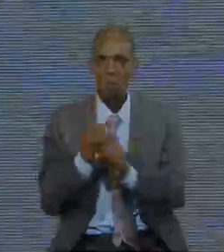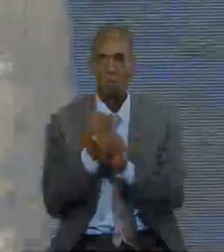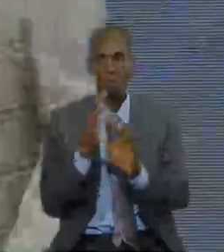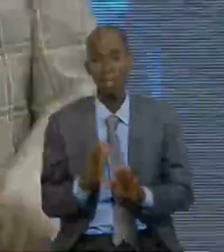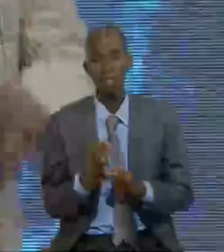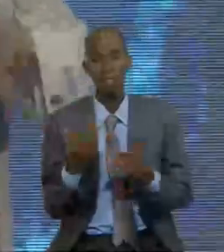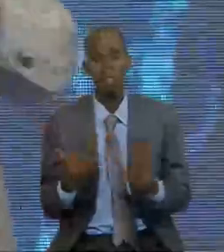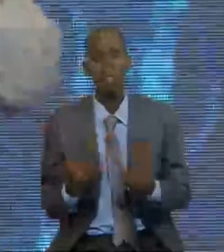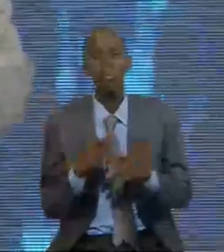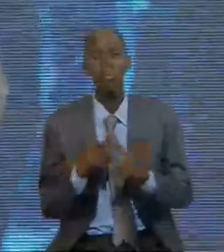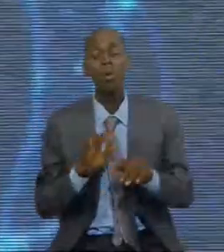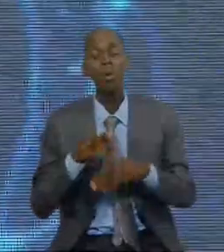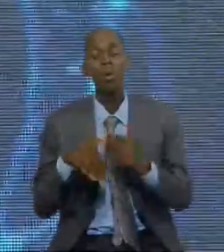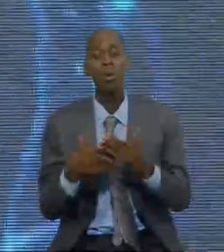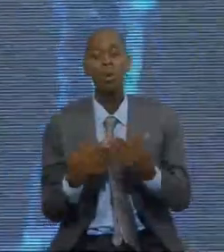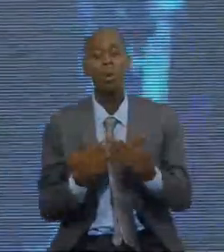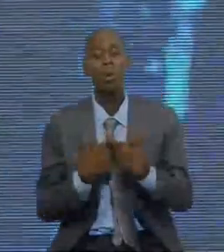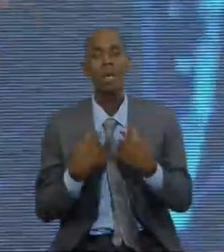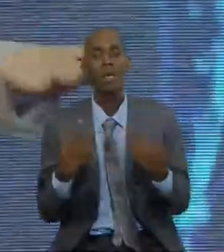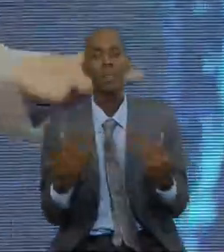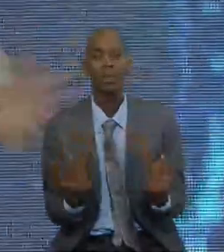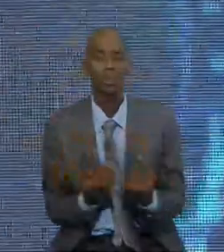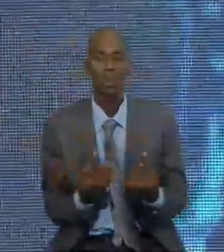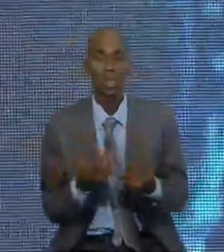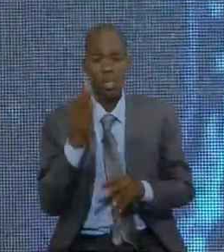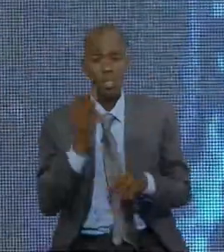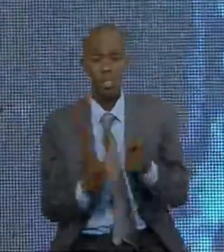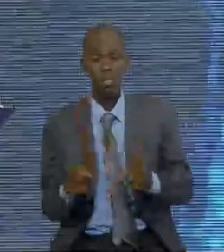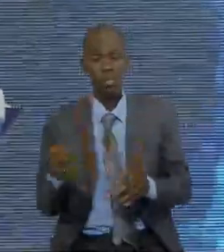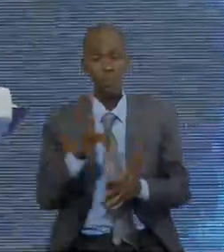j'aime la paix mais tout son péché